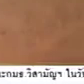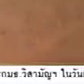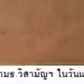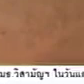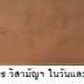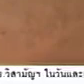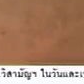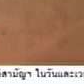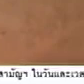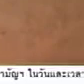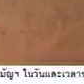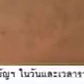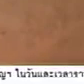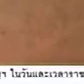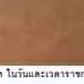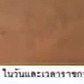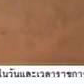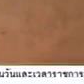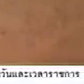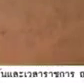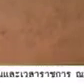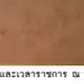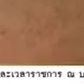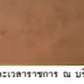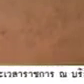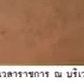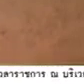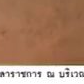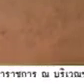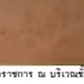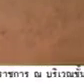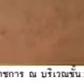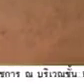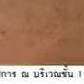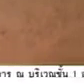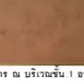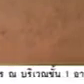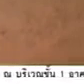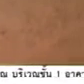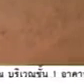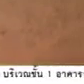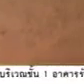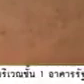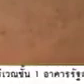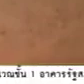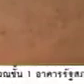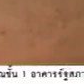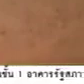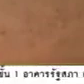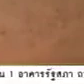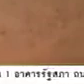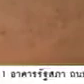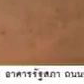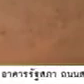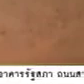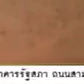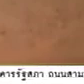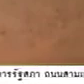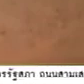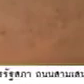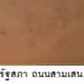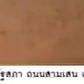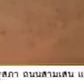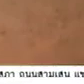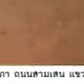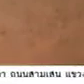เกินพอประมาณผมอนุญาตให้ท่านเกินถึงได้แต่ถ้าท่านจะอภิปรายลงในลงลึกในป